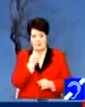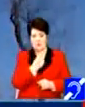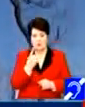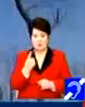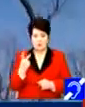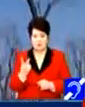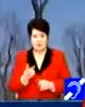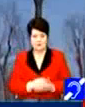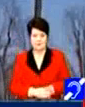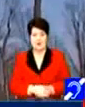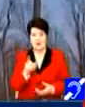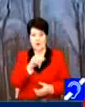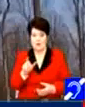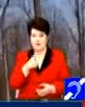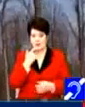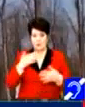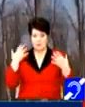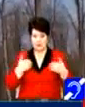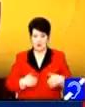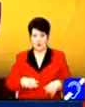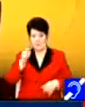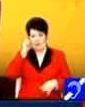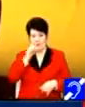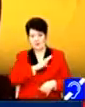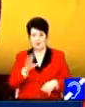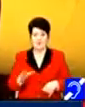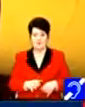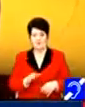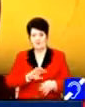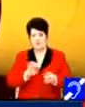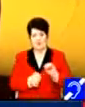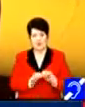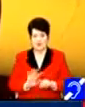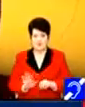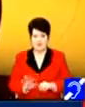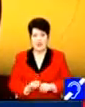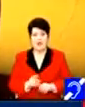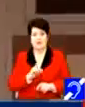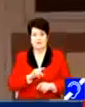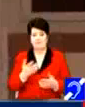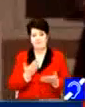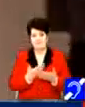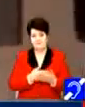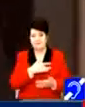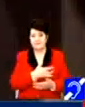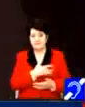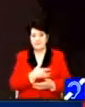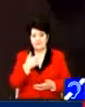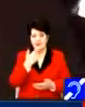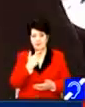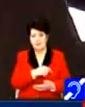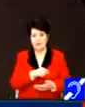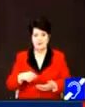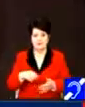112. Oamenii legii spun că pe corpul bărbatului nu au fost depistate urme de violență. Potrivit versiunii preliminare, ar fi vorba